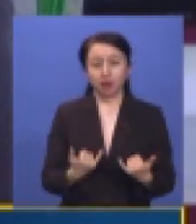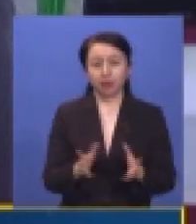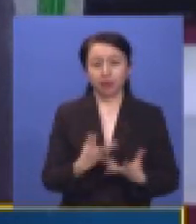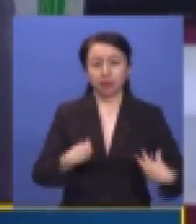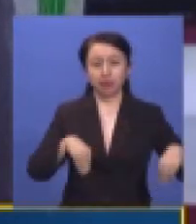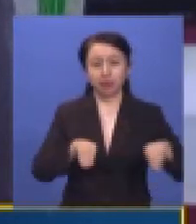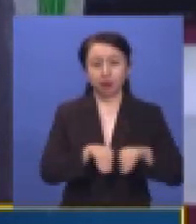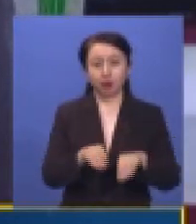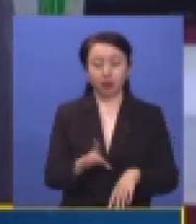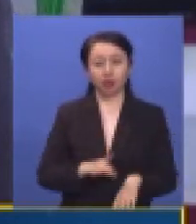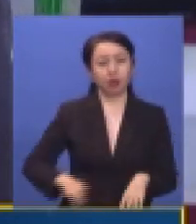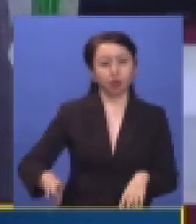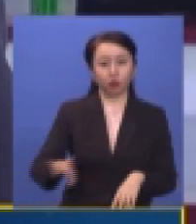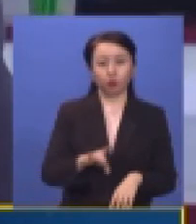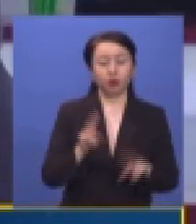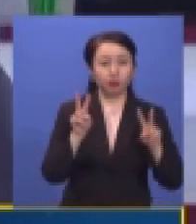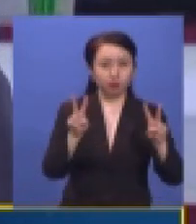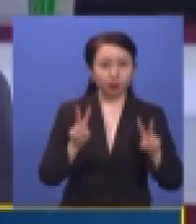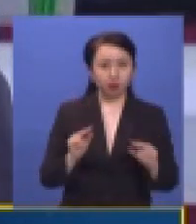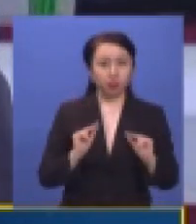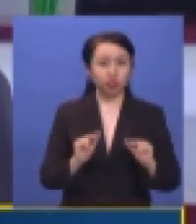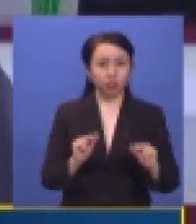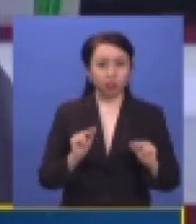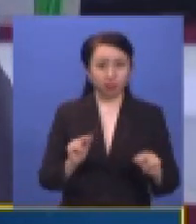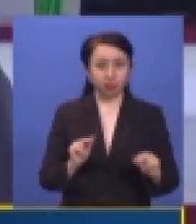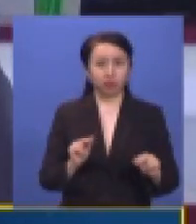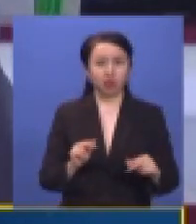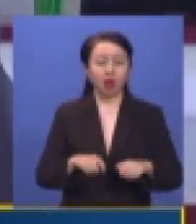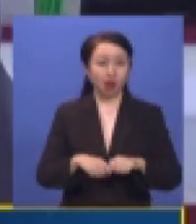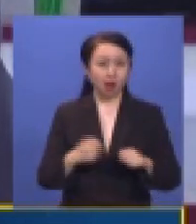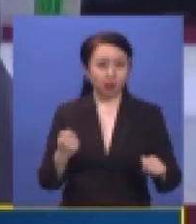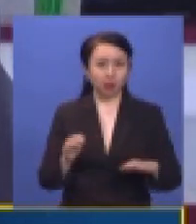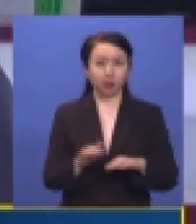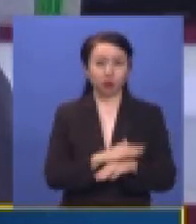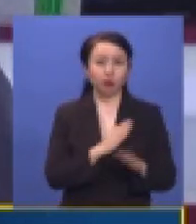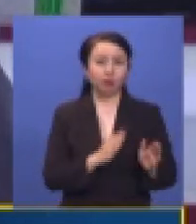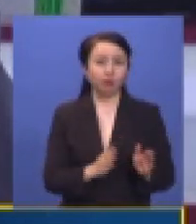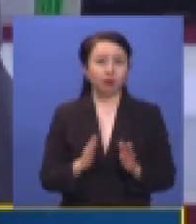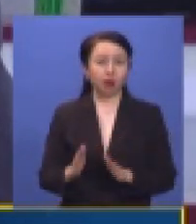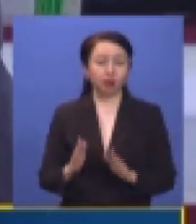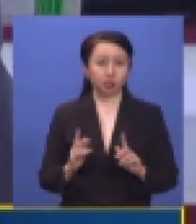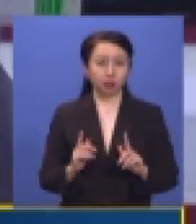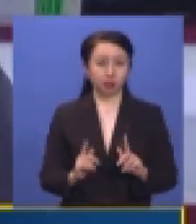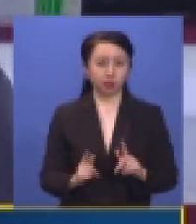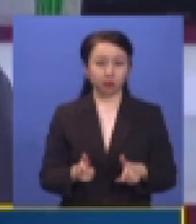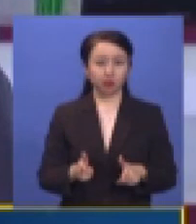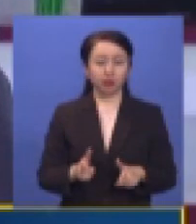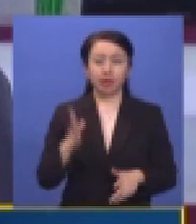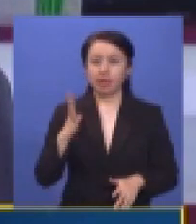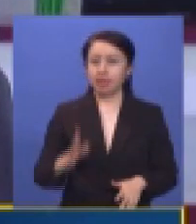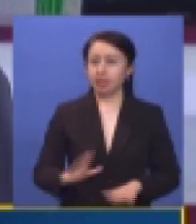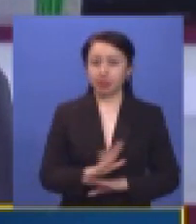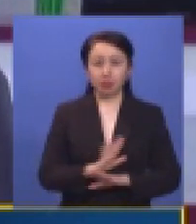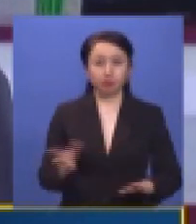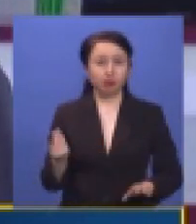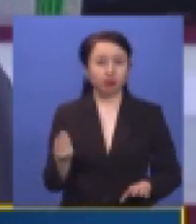семей нашего региона принципов честности, открытости, добропорядочности и, конечно, нулевой терпимости к